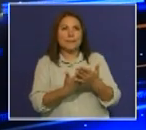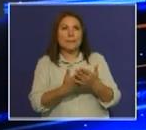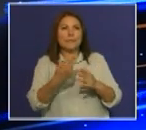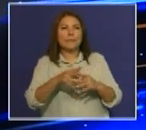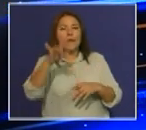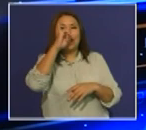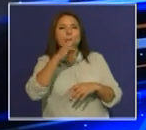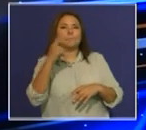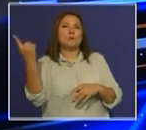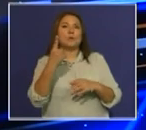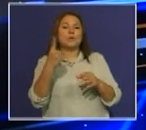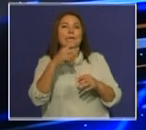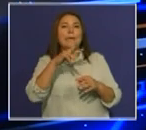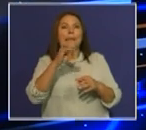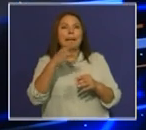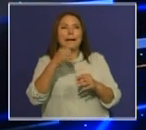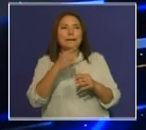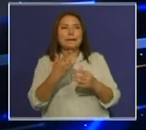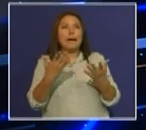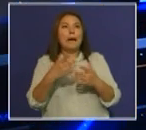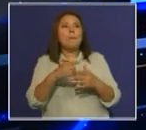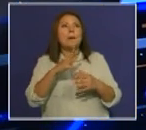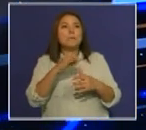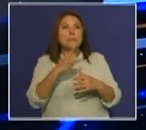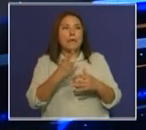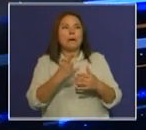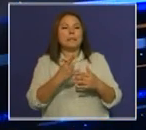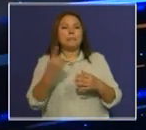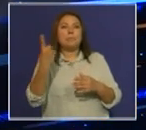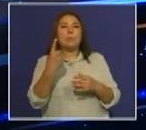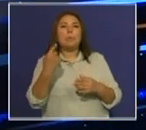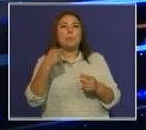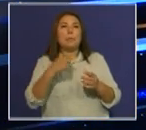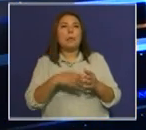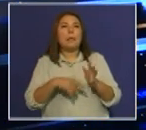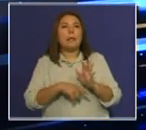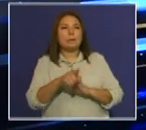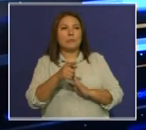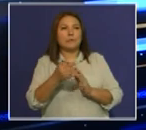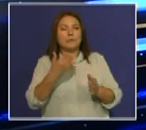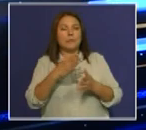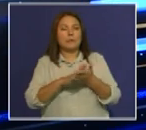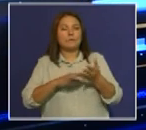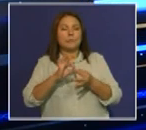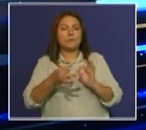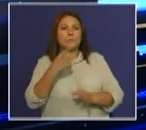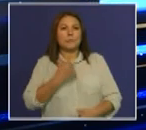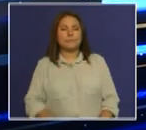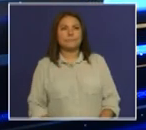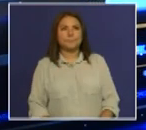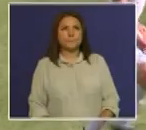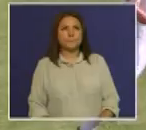Қазақстан бірінші лигасының үшінші орында тұрған Қыран матчта басым болып, бір голмен алға шықты. Тақырыпты әріптесім Айгер Машықбаева